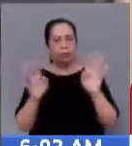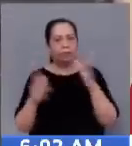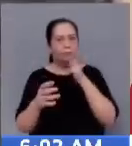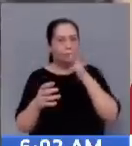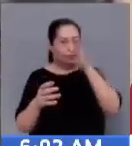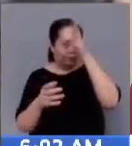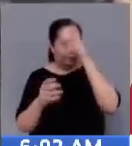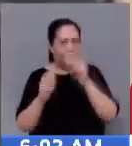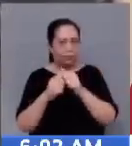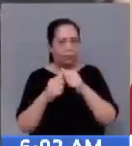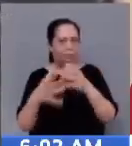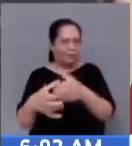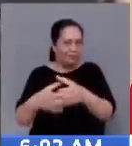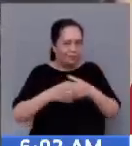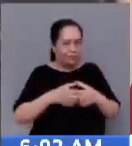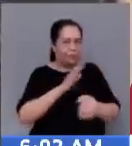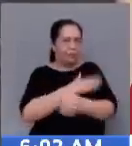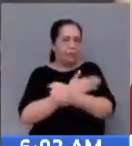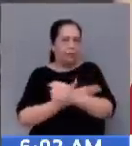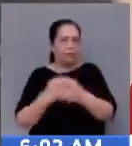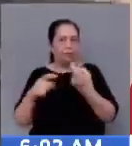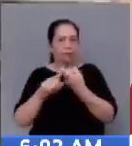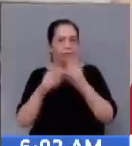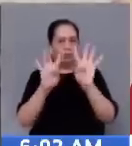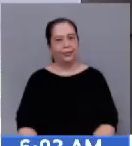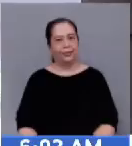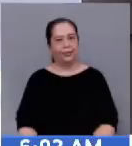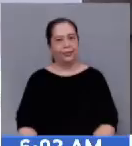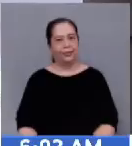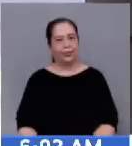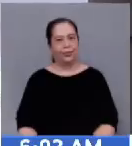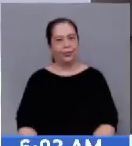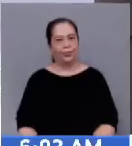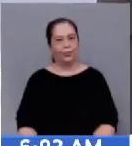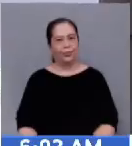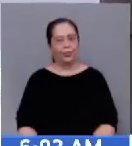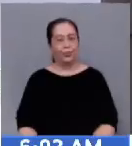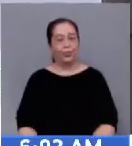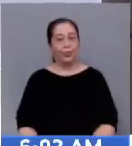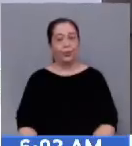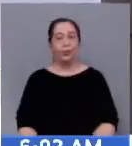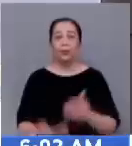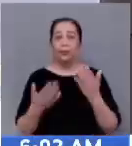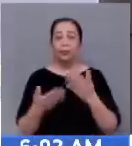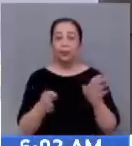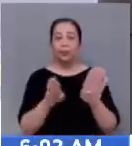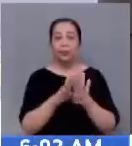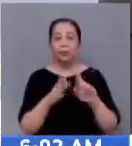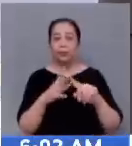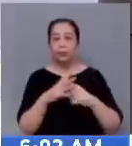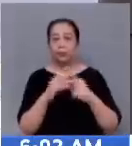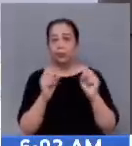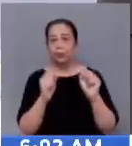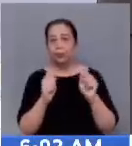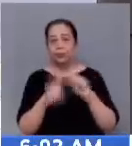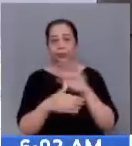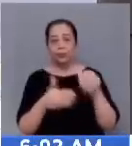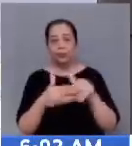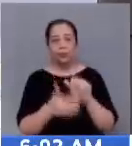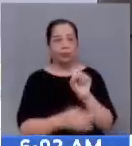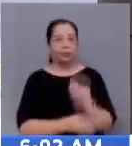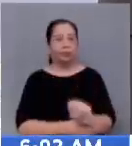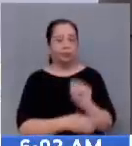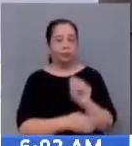hinila nila ang anak mula sa railing. Ligtas na ang bata. Posibleng isara simula ngayong Sabado ang buong southbound lane ng Elsa